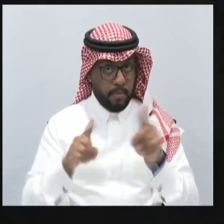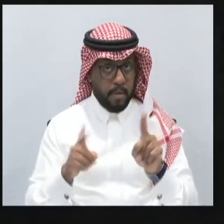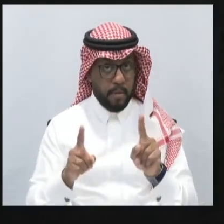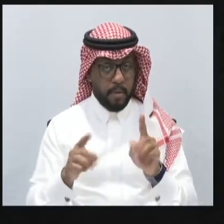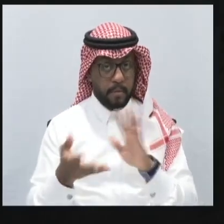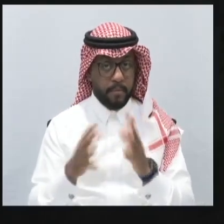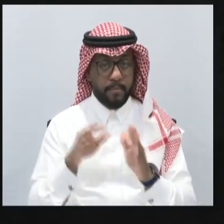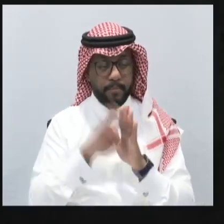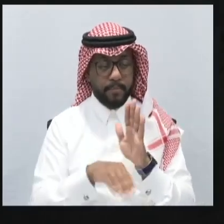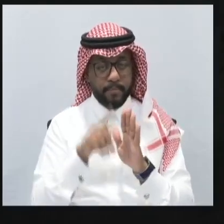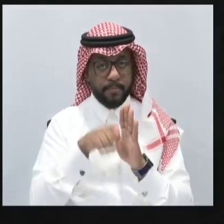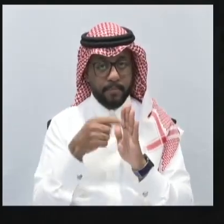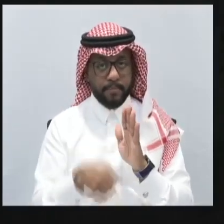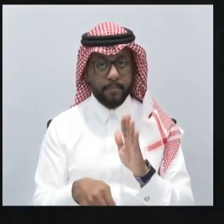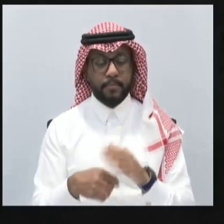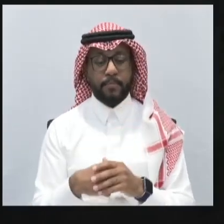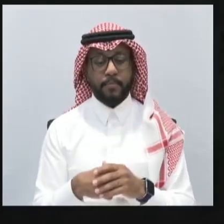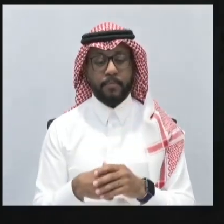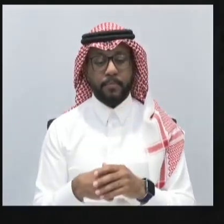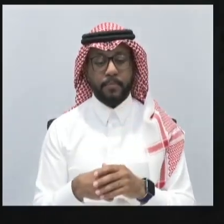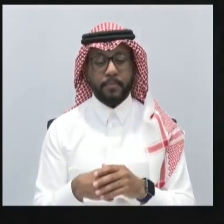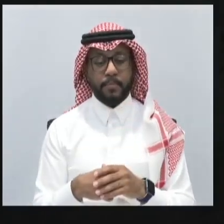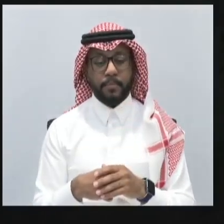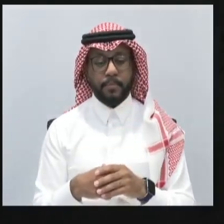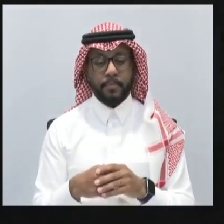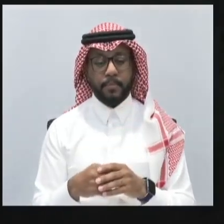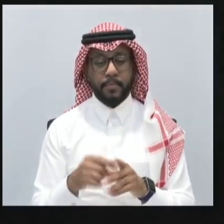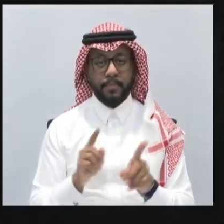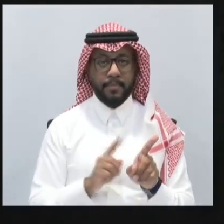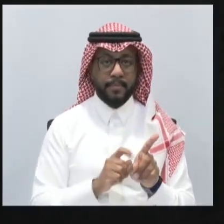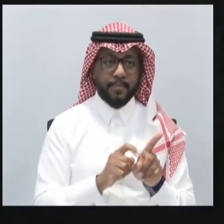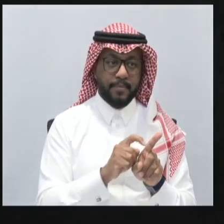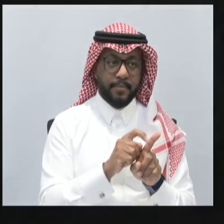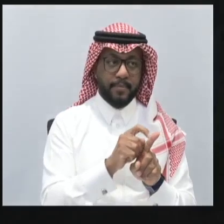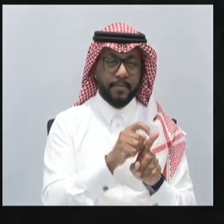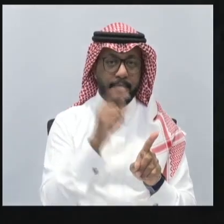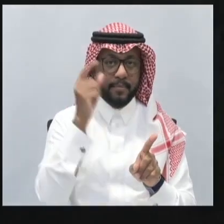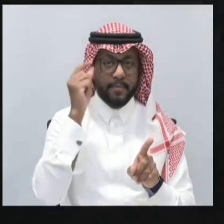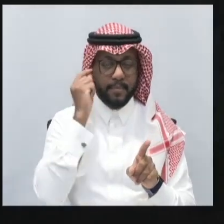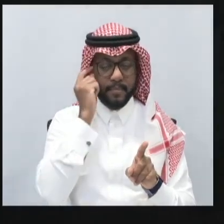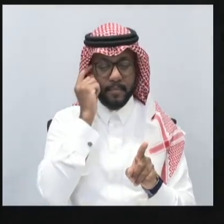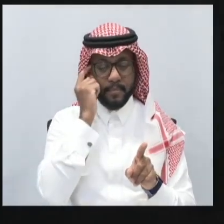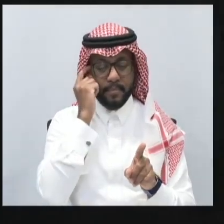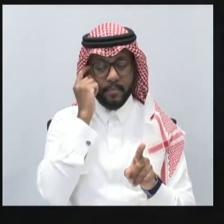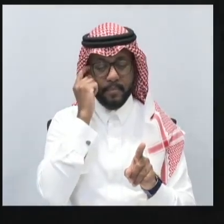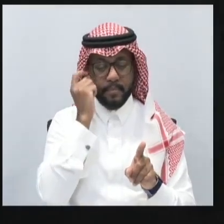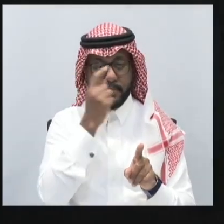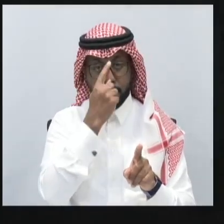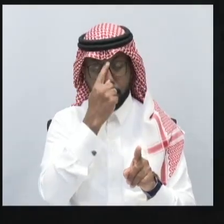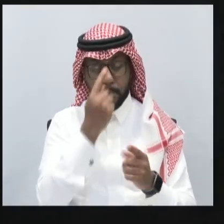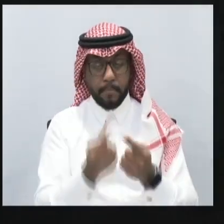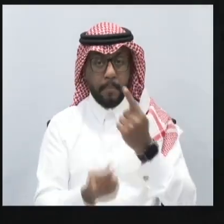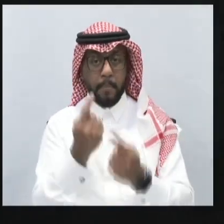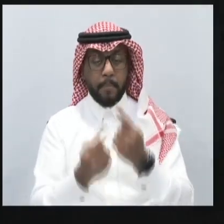تزين ترتيبهم غير صحيح اذا ابدا ب النبات اجيب الجراده في النص وابدا